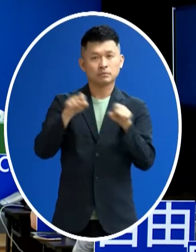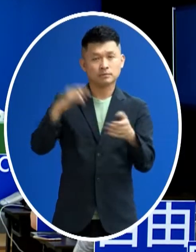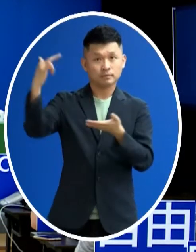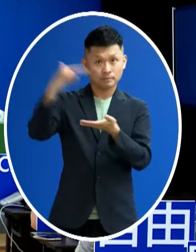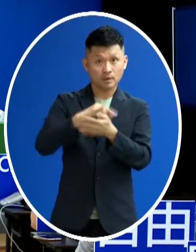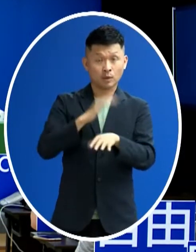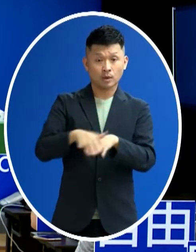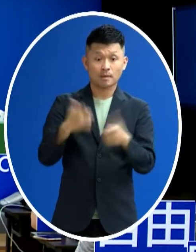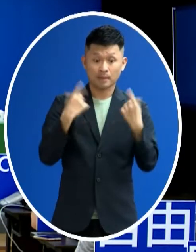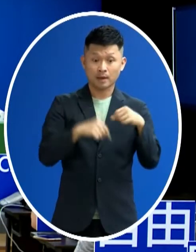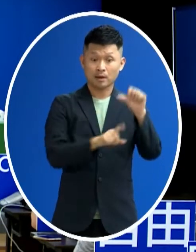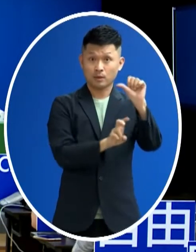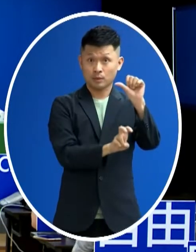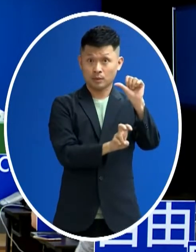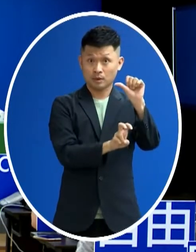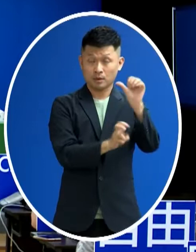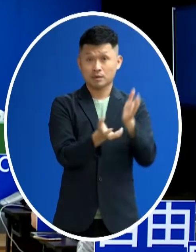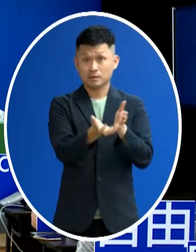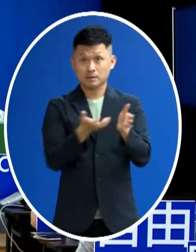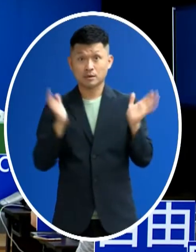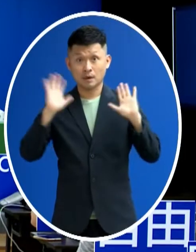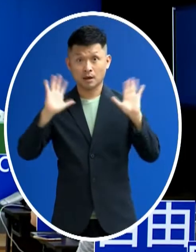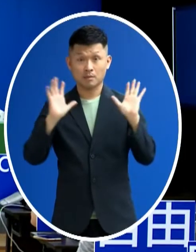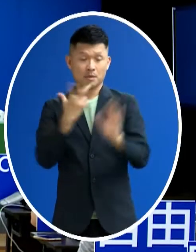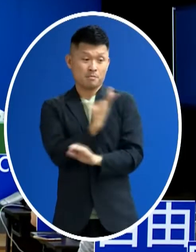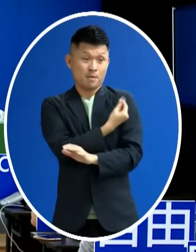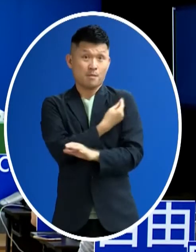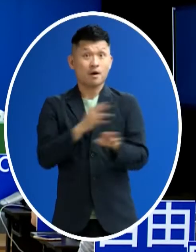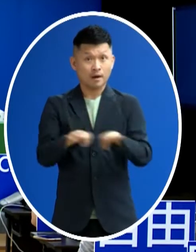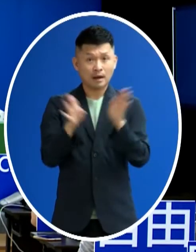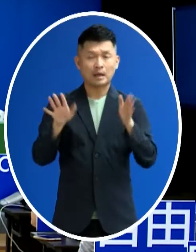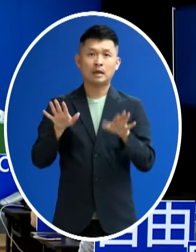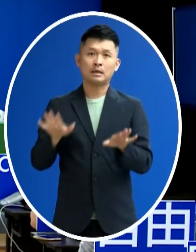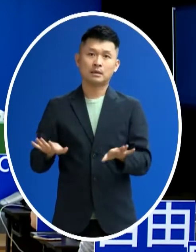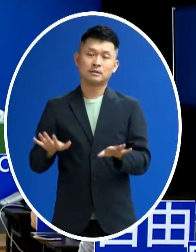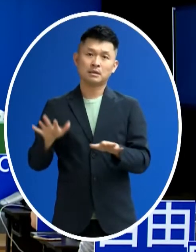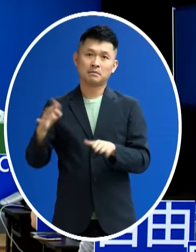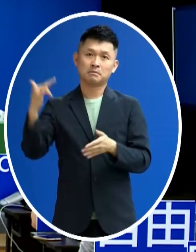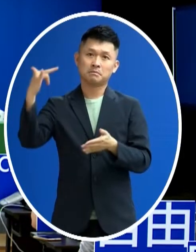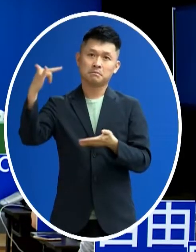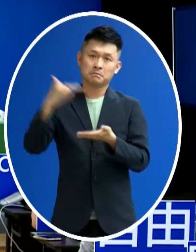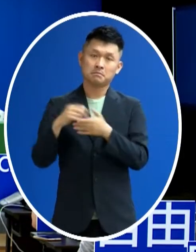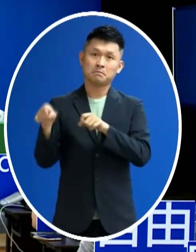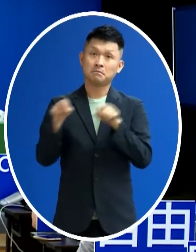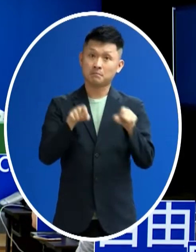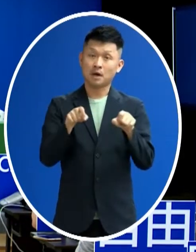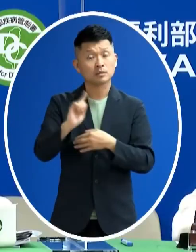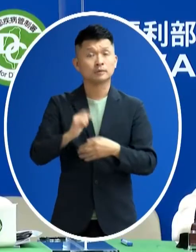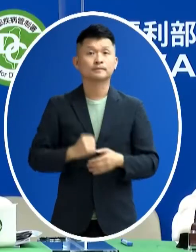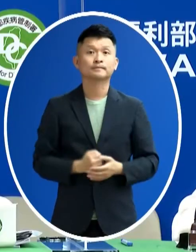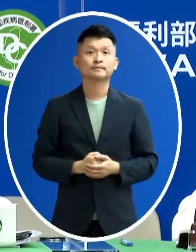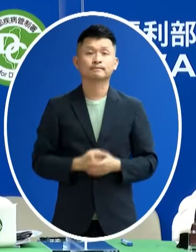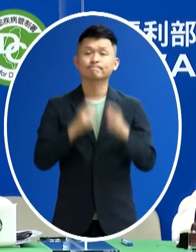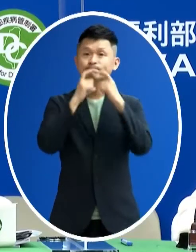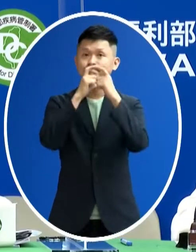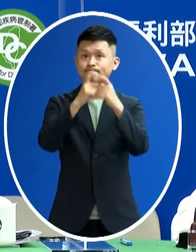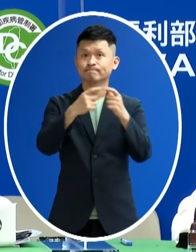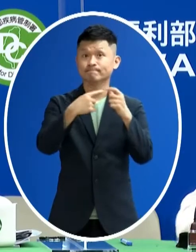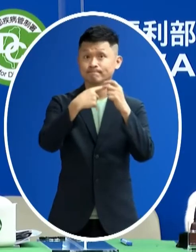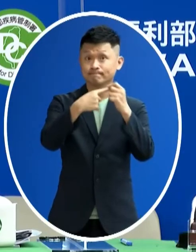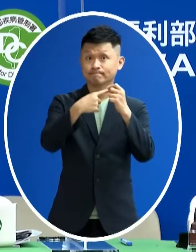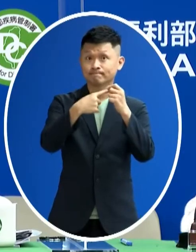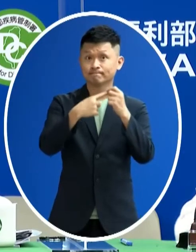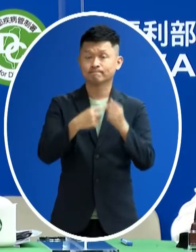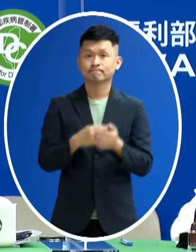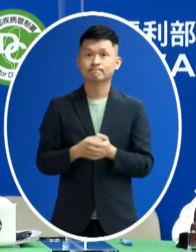望在5月20号之前可以让这个儿童疫苗开打。那现在是不是会要往后延？大概时间会变成什么时候？ 第一个大概是